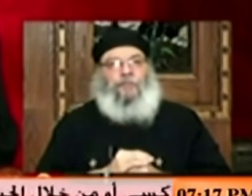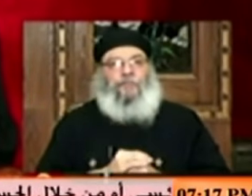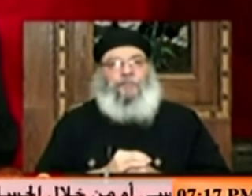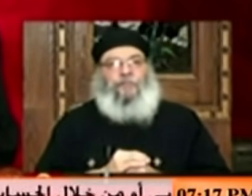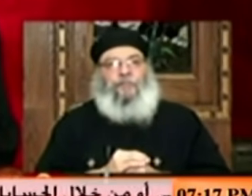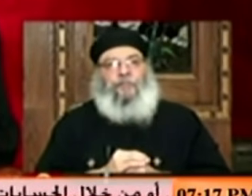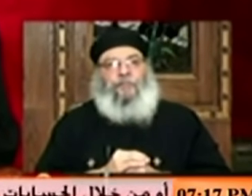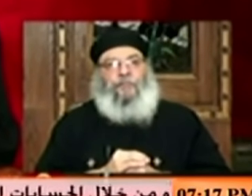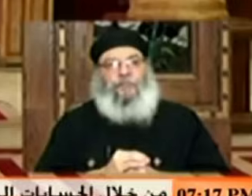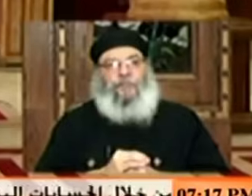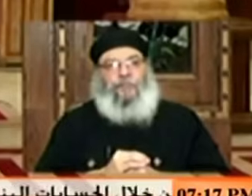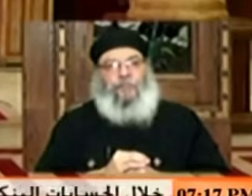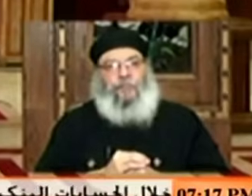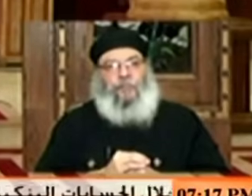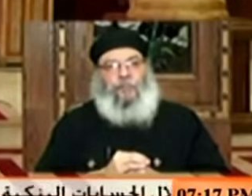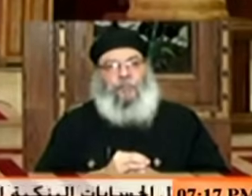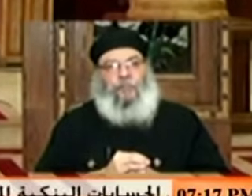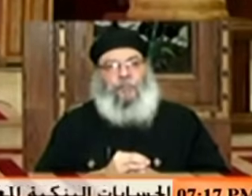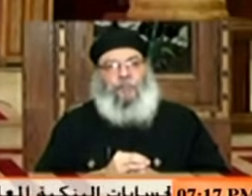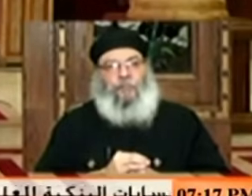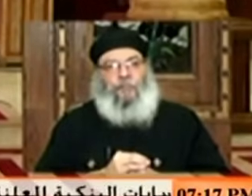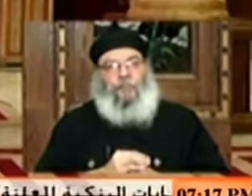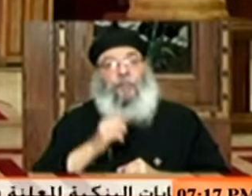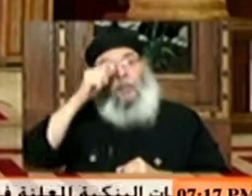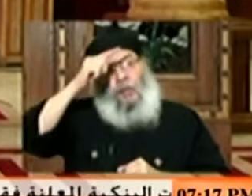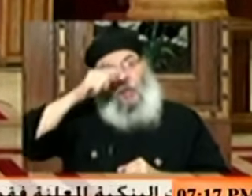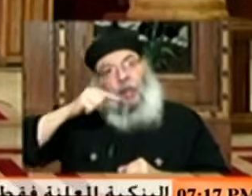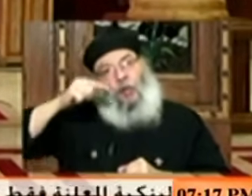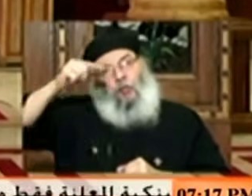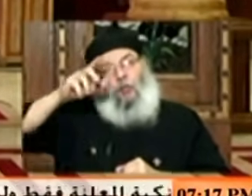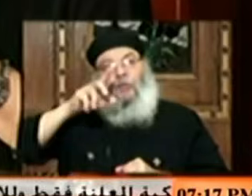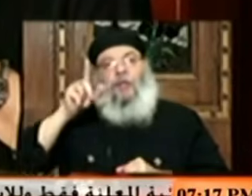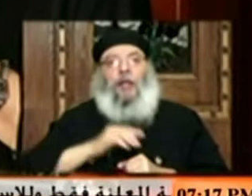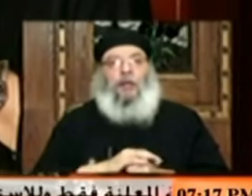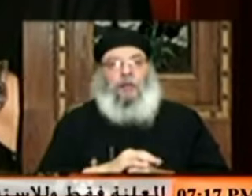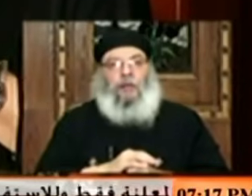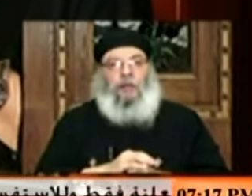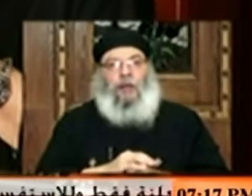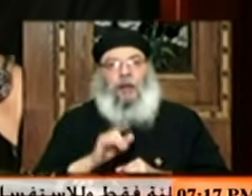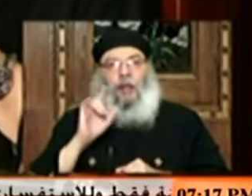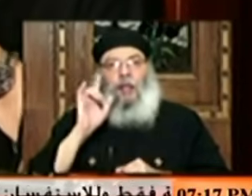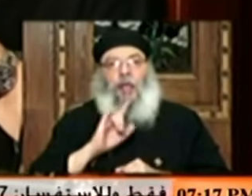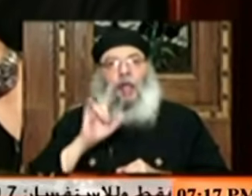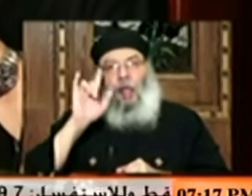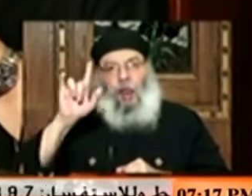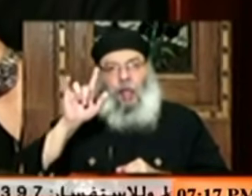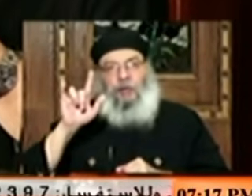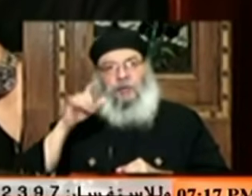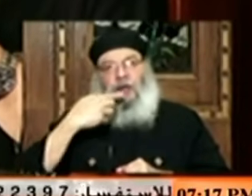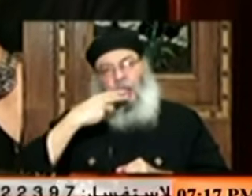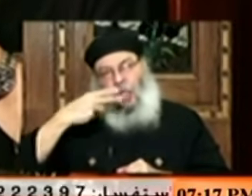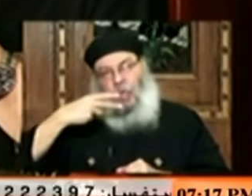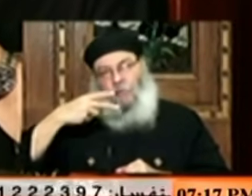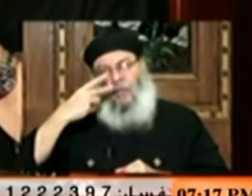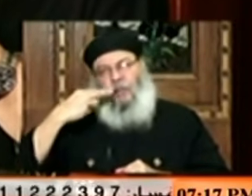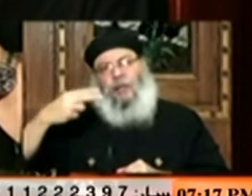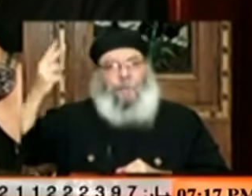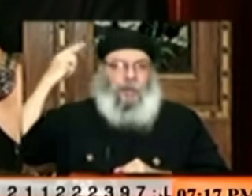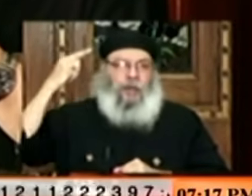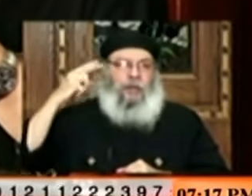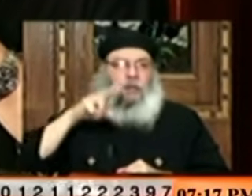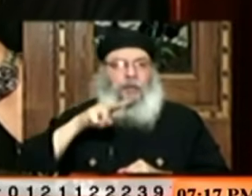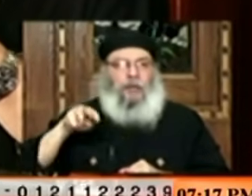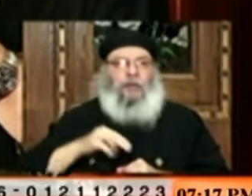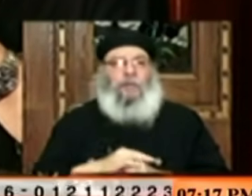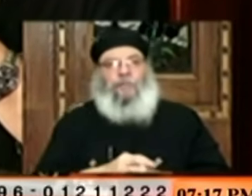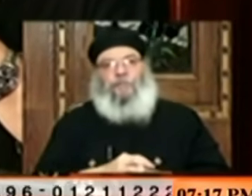اللي هي اليوتا واليتا اليوتا 10 انتم عارفين في اللغات القديمه ده هيت